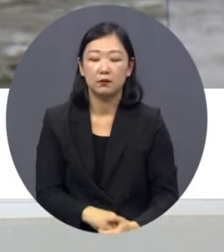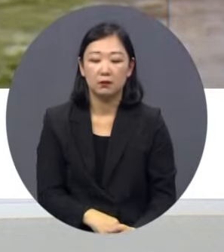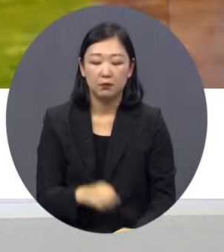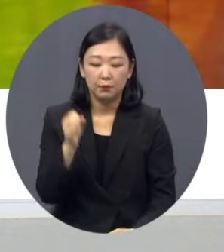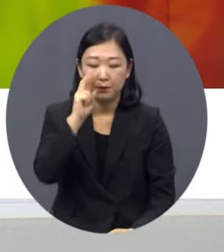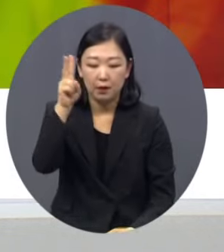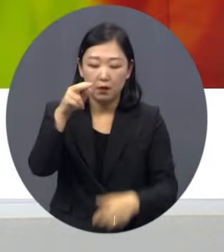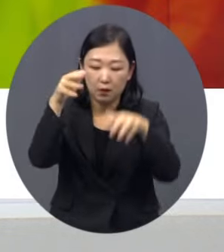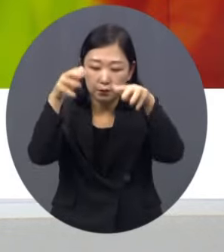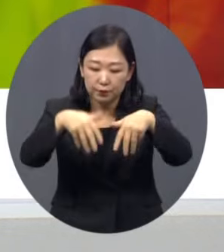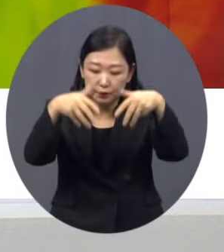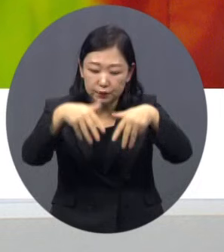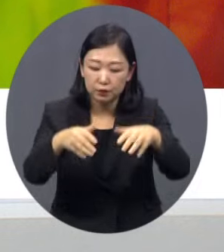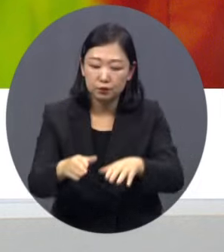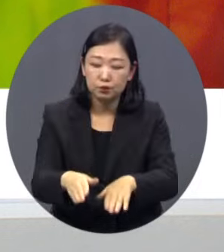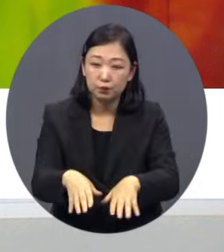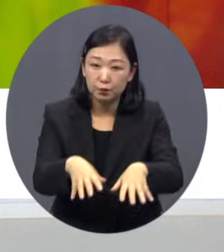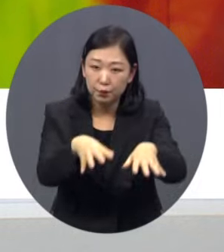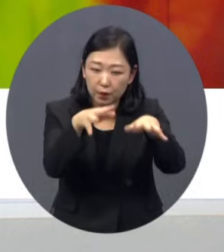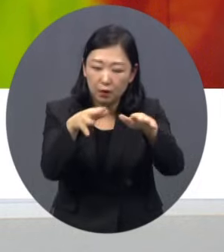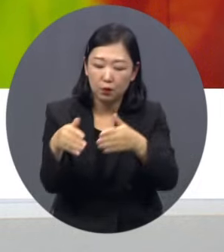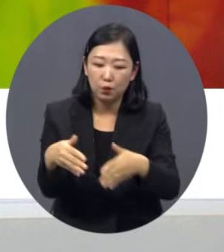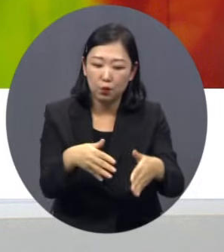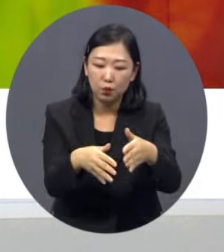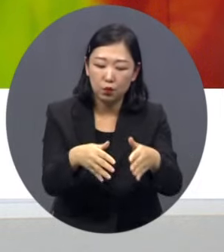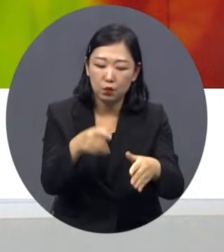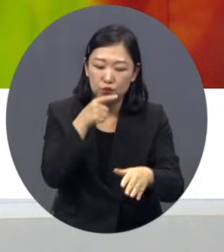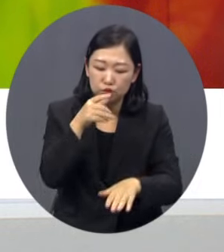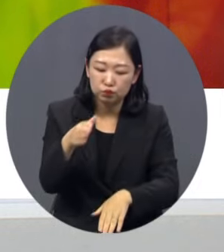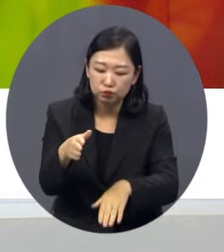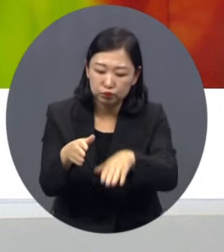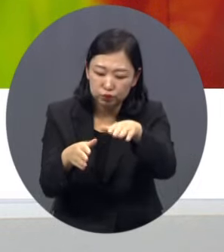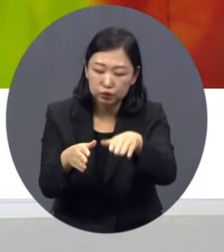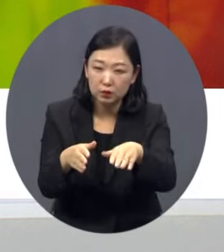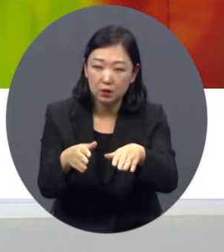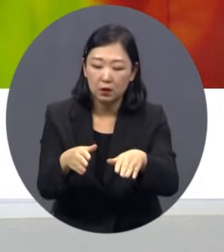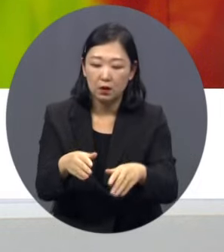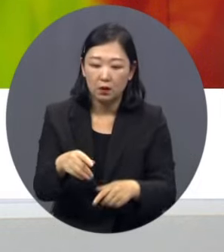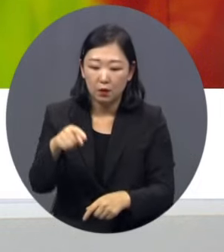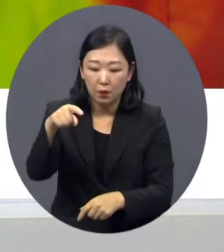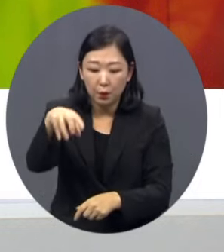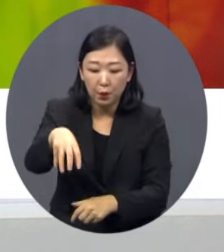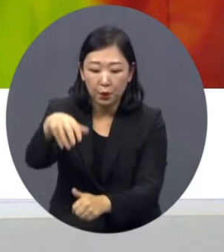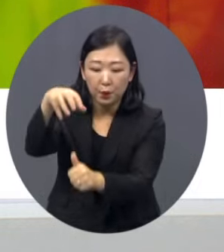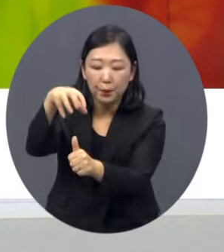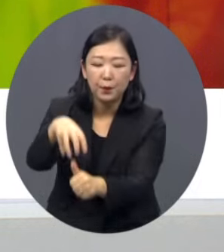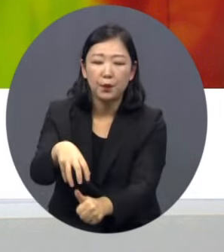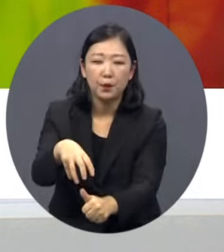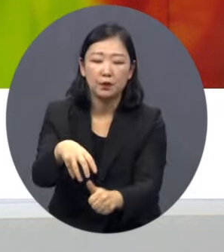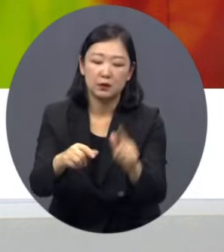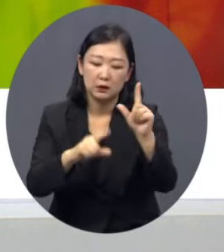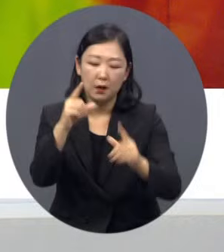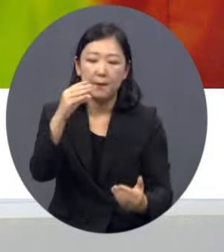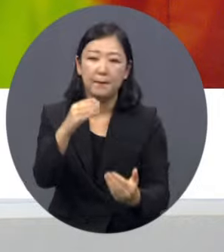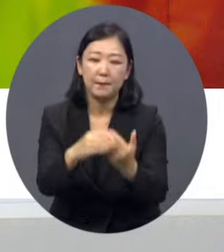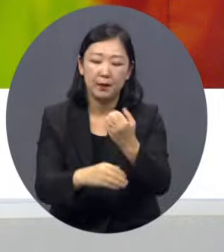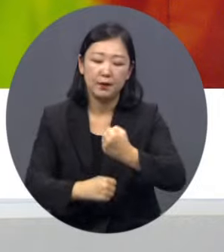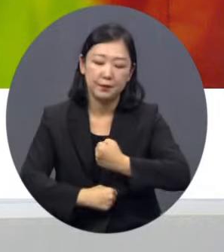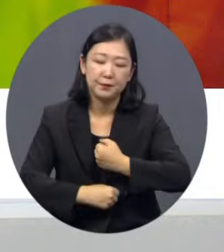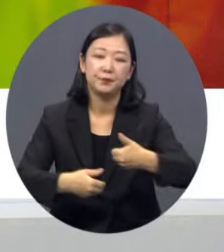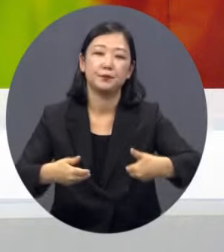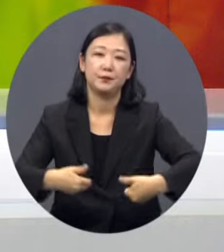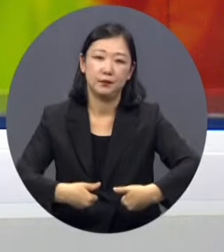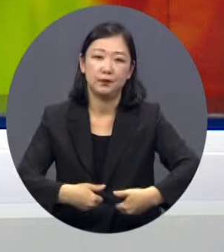순식간에 쏟아지는 물폭탄에 도로가 잠기고 피서객들이 폭우에서 고립되는 사고까지 나고 있어 각별한 주의가